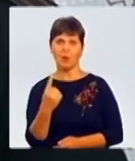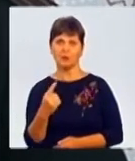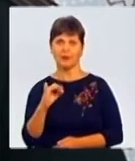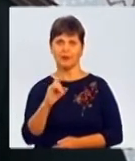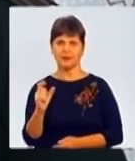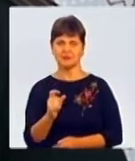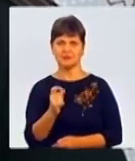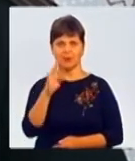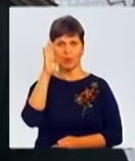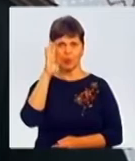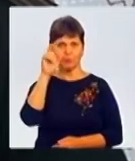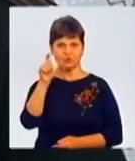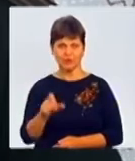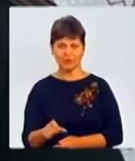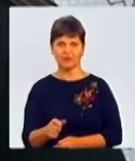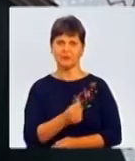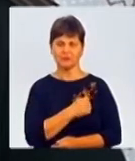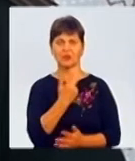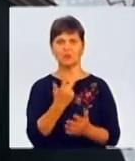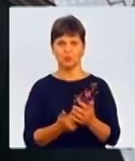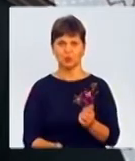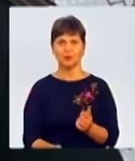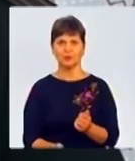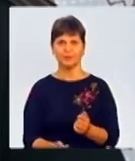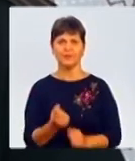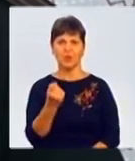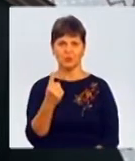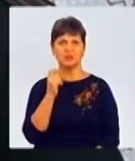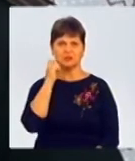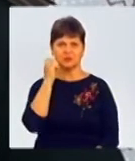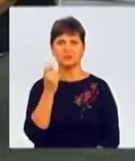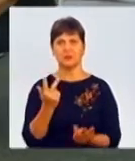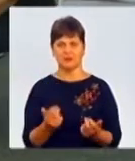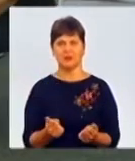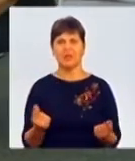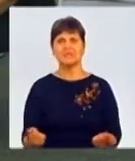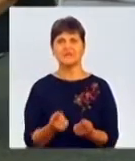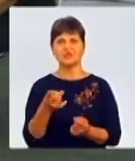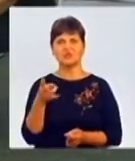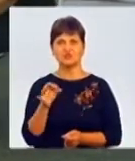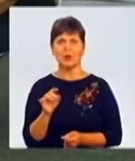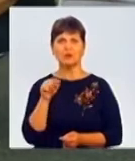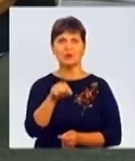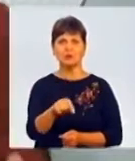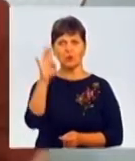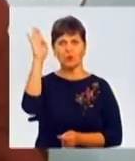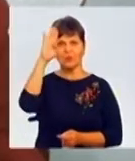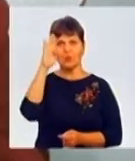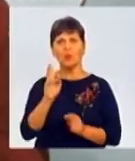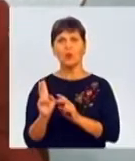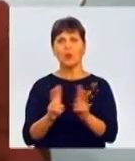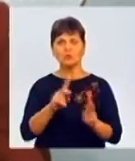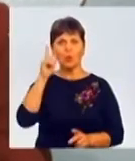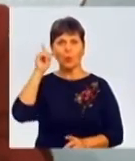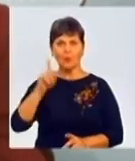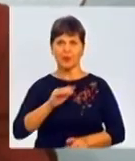Один із цих хлопчиків, на жаль, потонув. 11-річний? Так. І зазвичай же йдуть ті в воду, хто вміє плавати або вважає, що